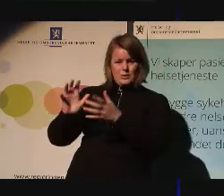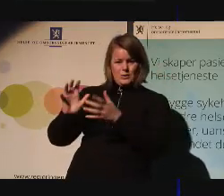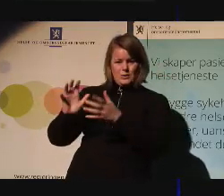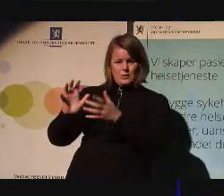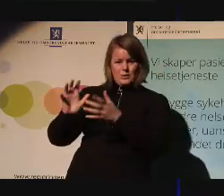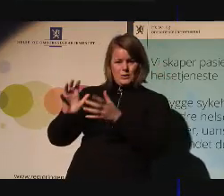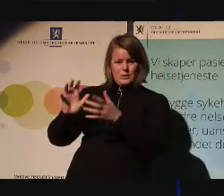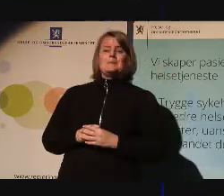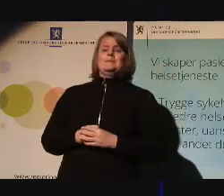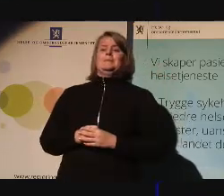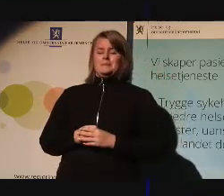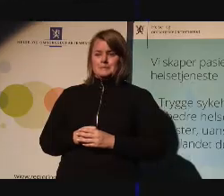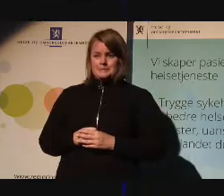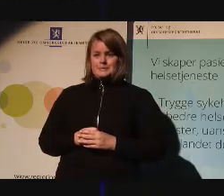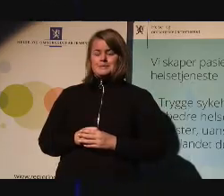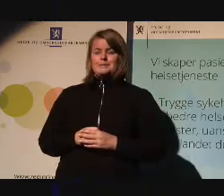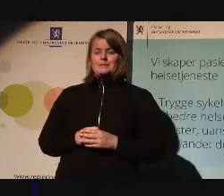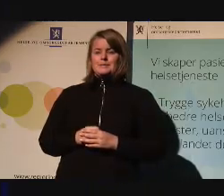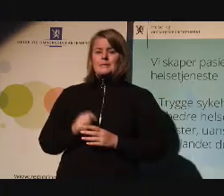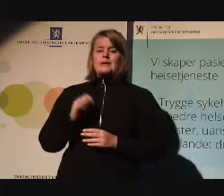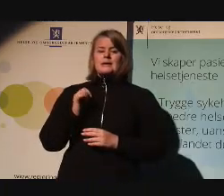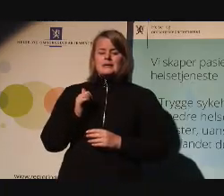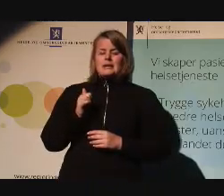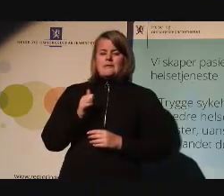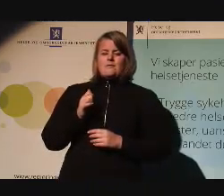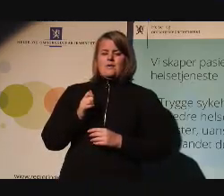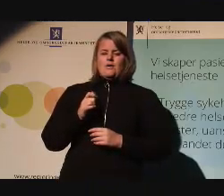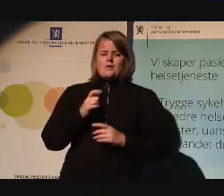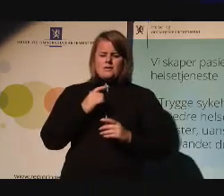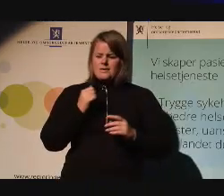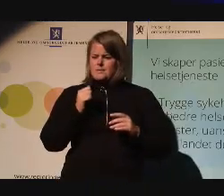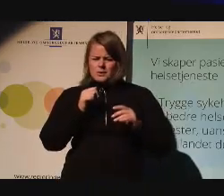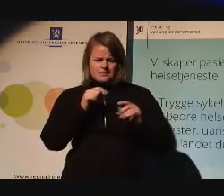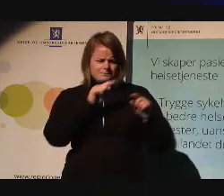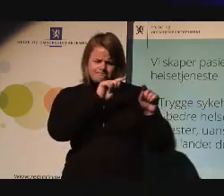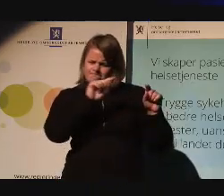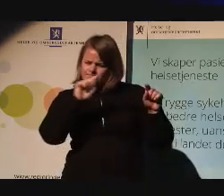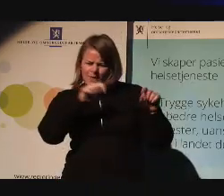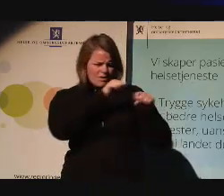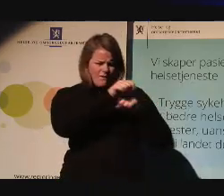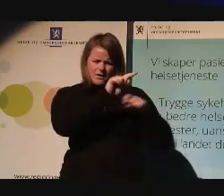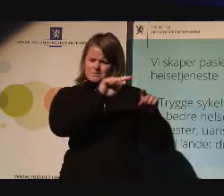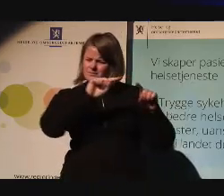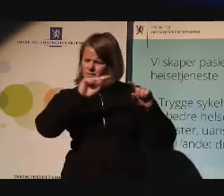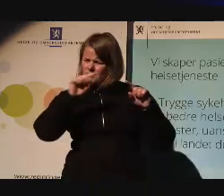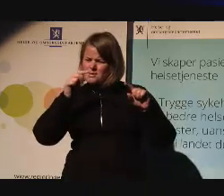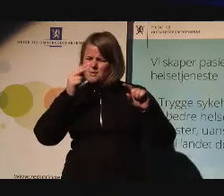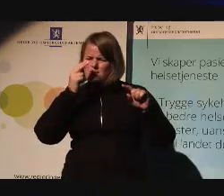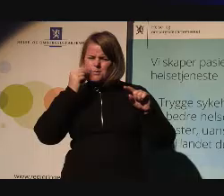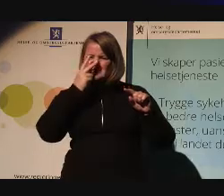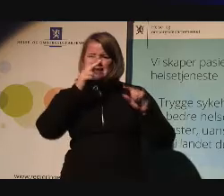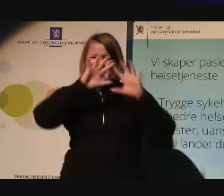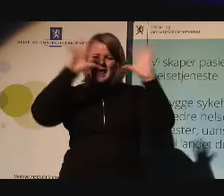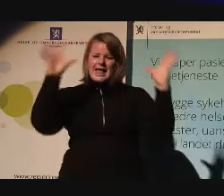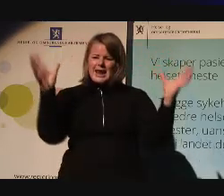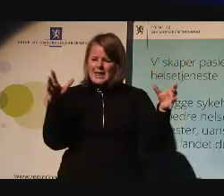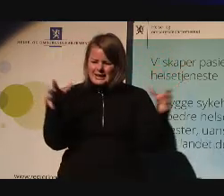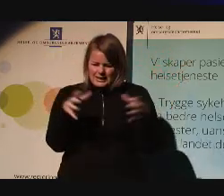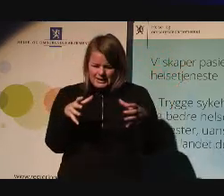Og det vi da gjorde, det var å prøve å se samlet på tvangen. Og det ledet oss et annet